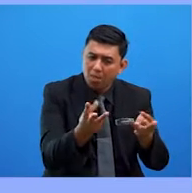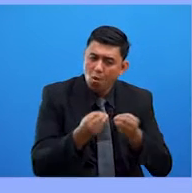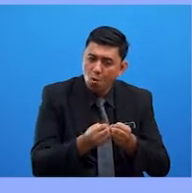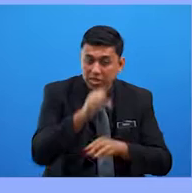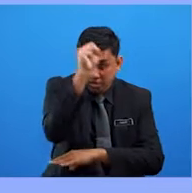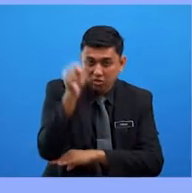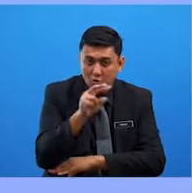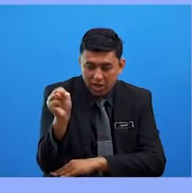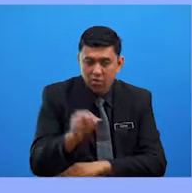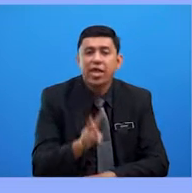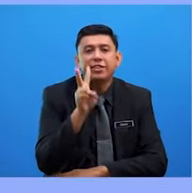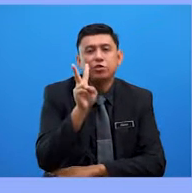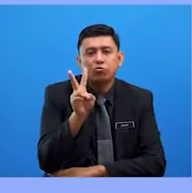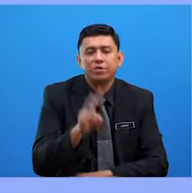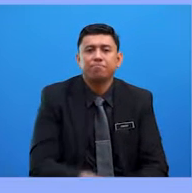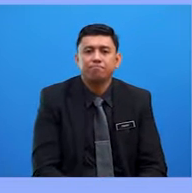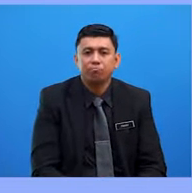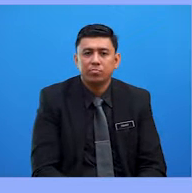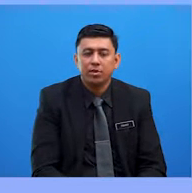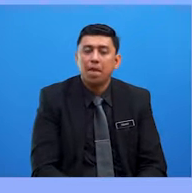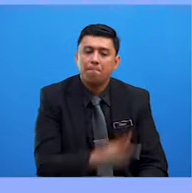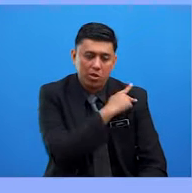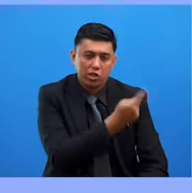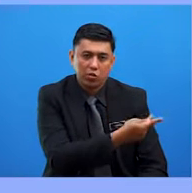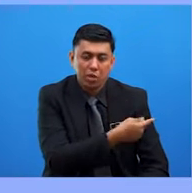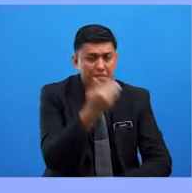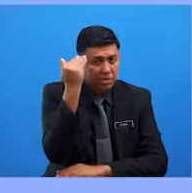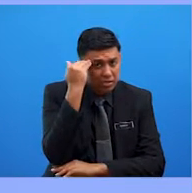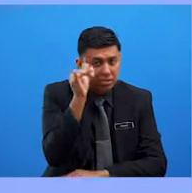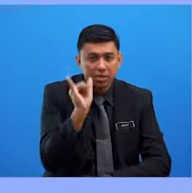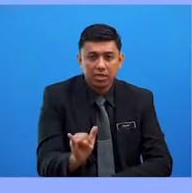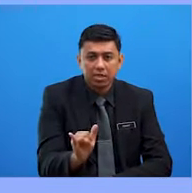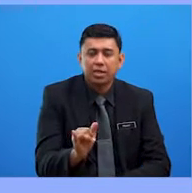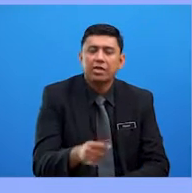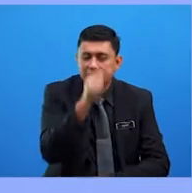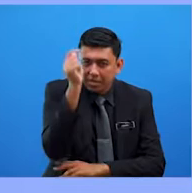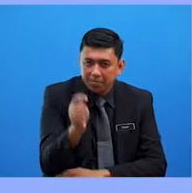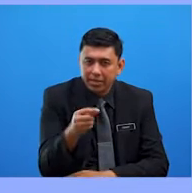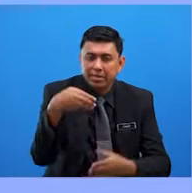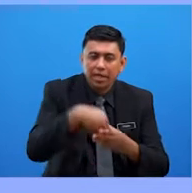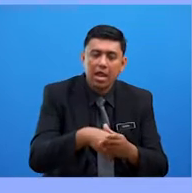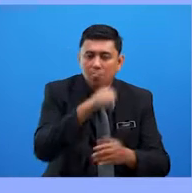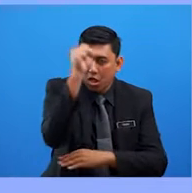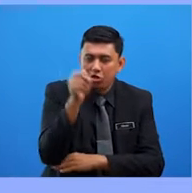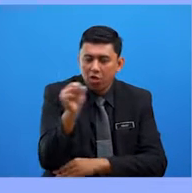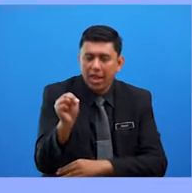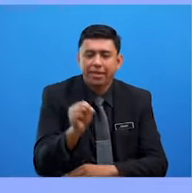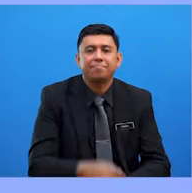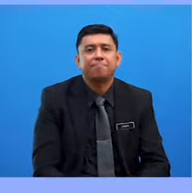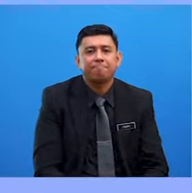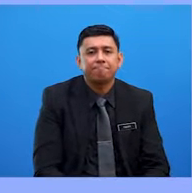kehendak soalan. Yang kedua, menguasai pengetahuan yang ditanya dalam soalan